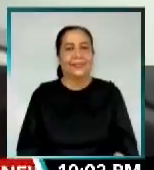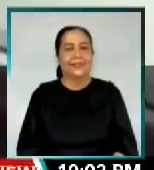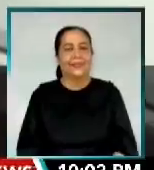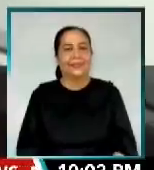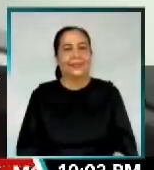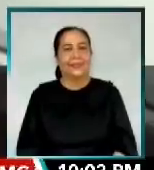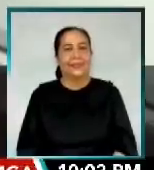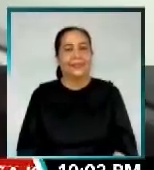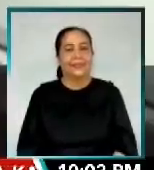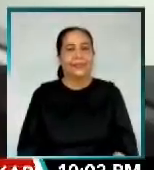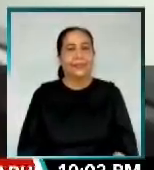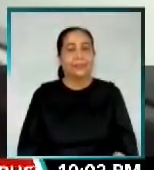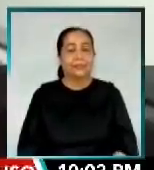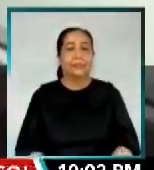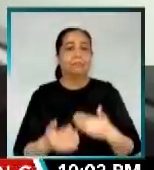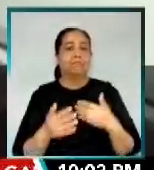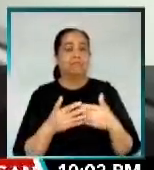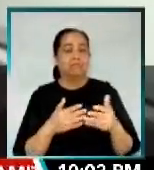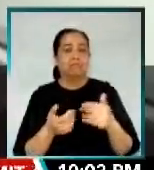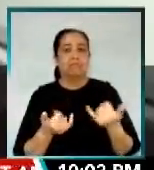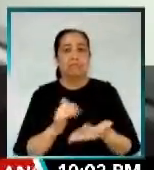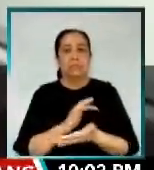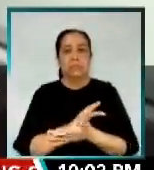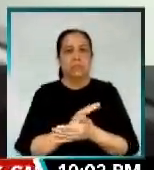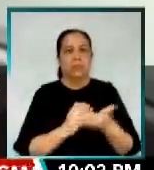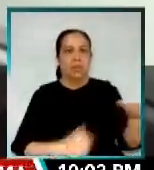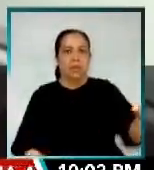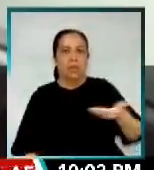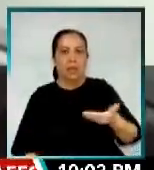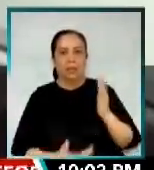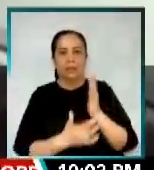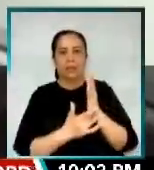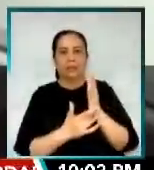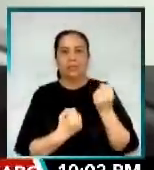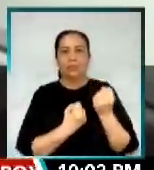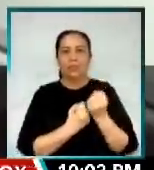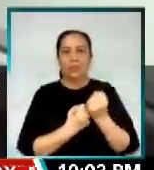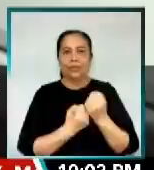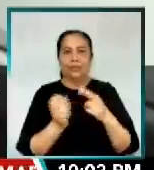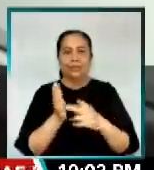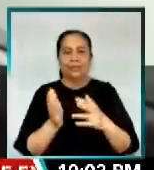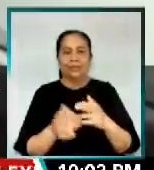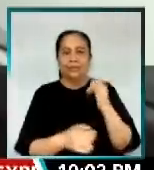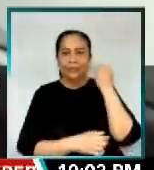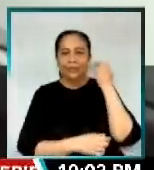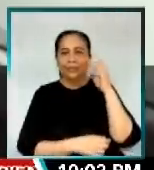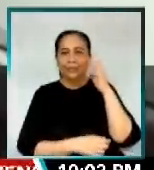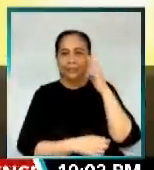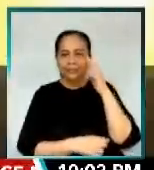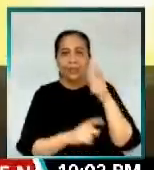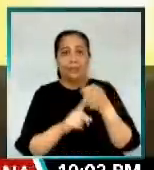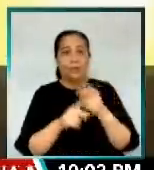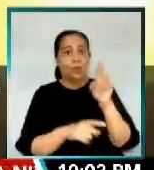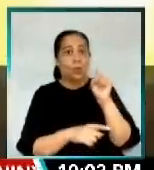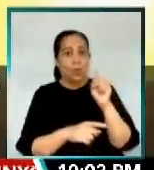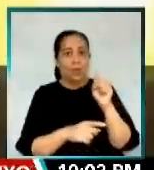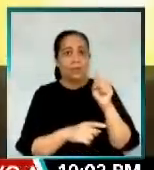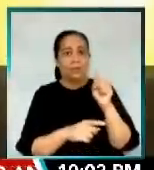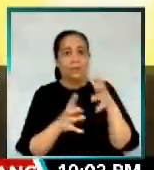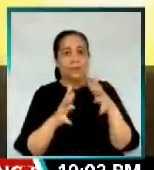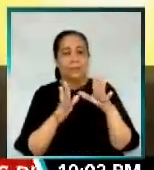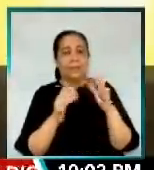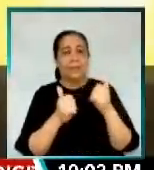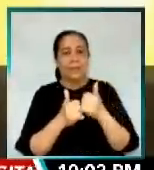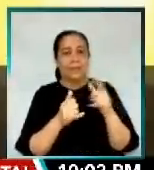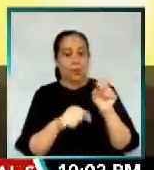Sa kabila ng pandemya, na-hire bilang technical support representative si John De Rivera ng isang US-based company. Ang kanilang